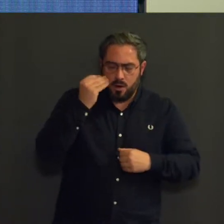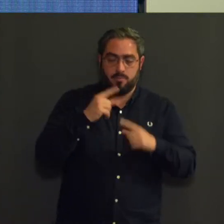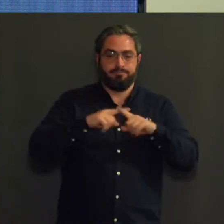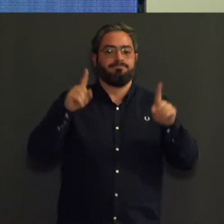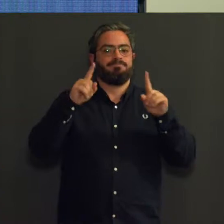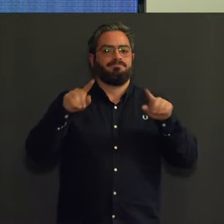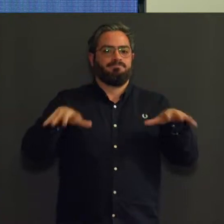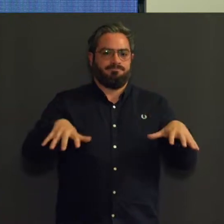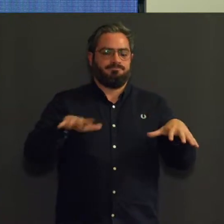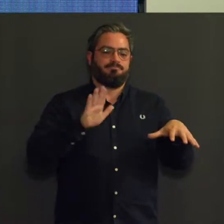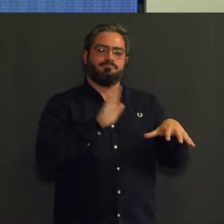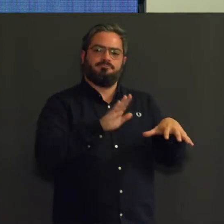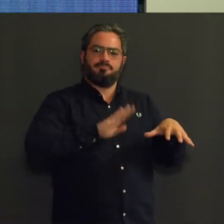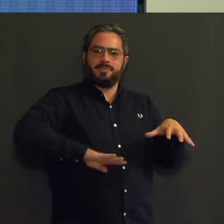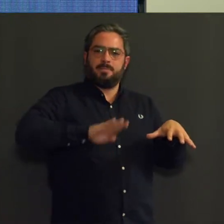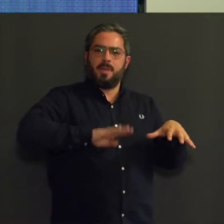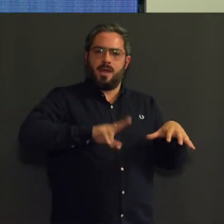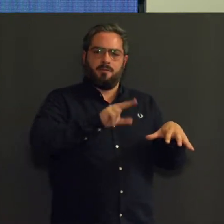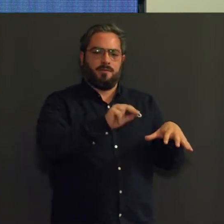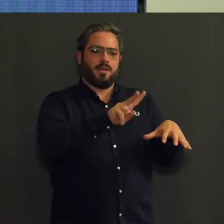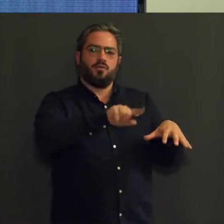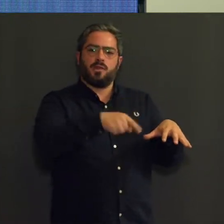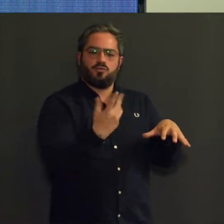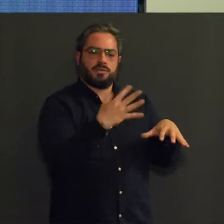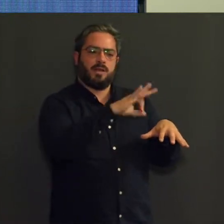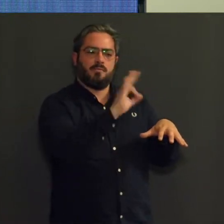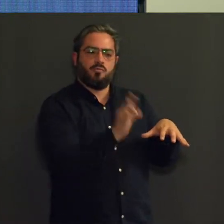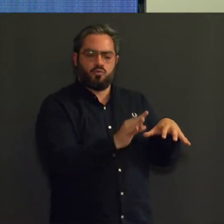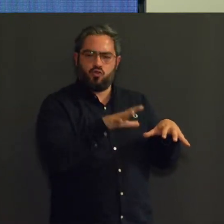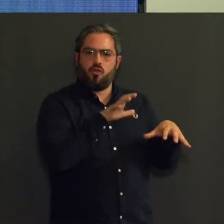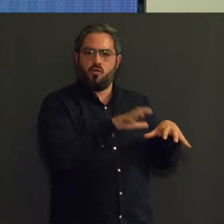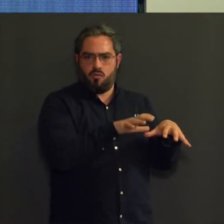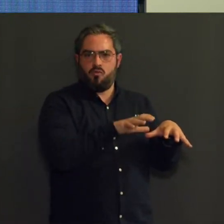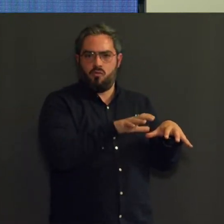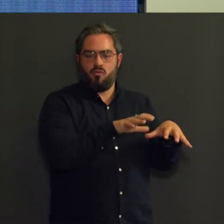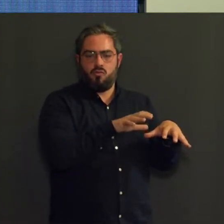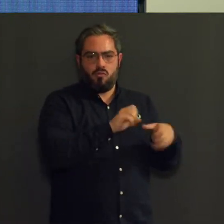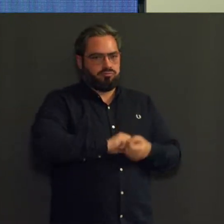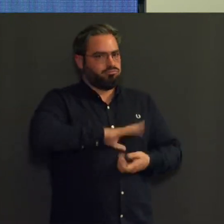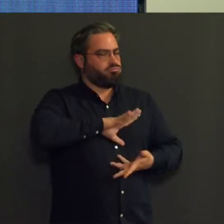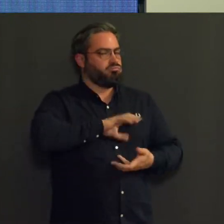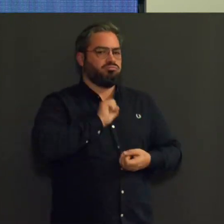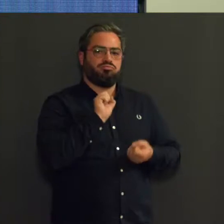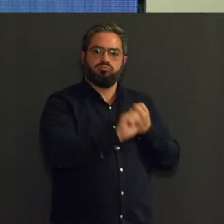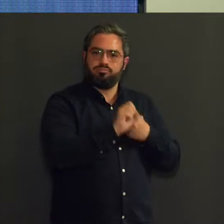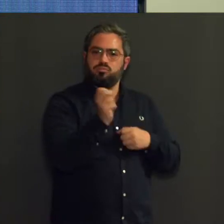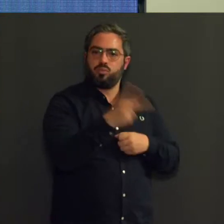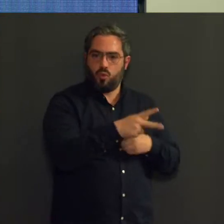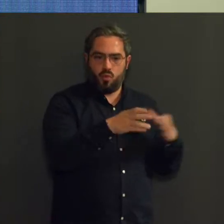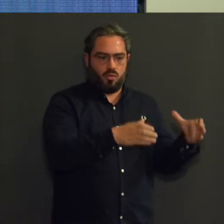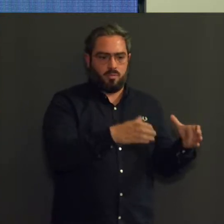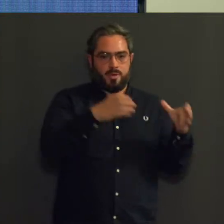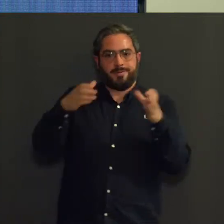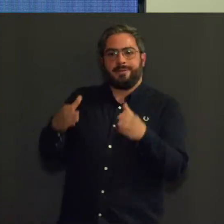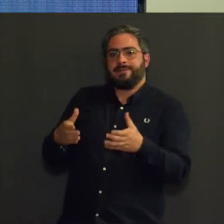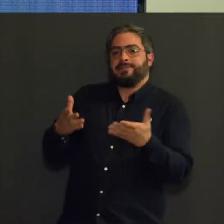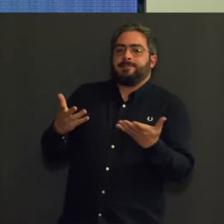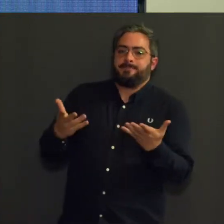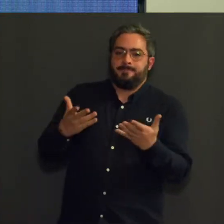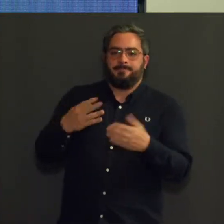l'enseignement, puisqu'il y a 22,5% du personnel de primaire qui a des anticorps, et j'ai envie de dire seulement